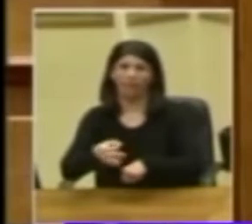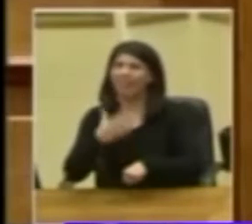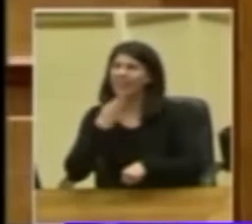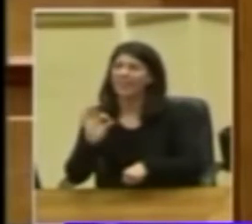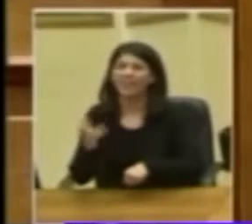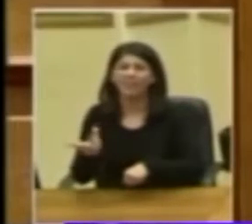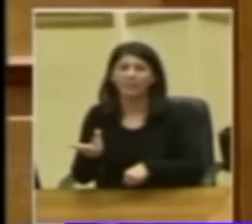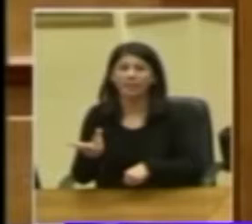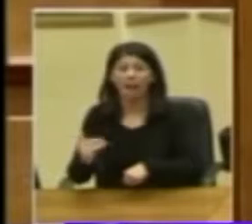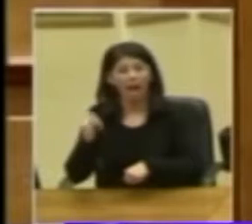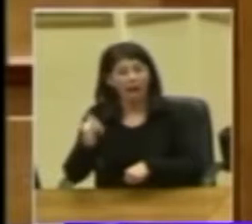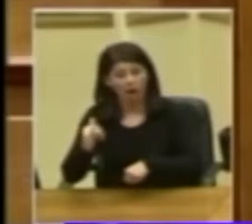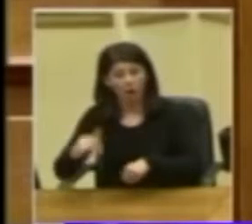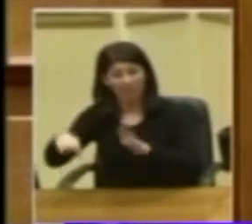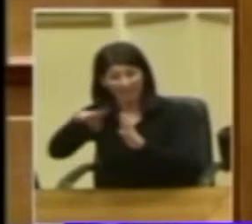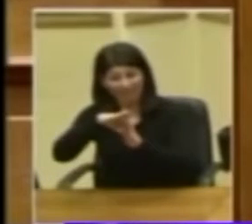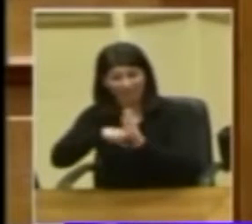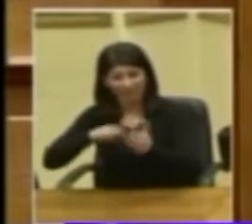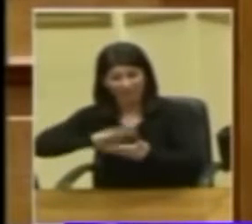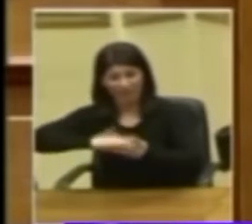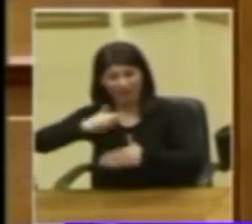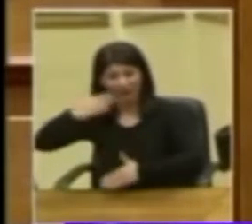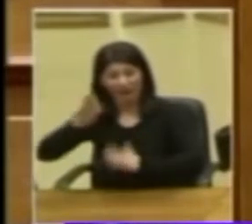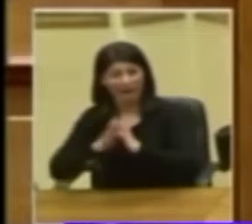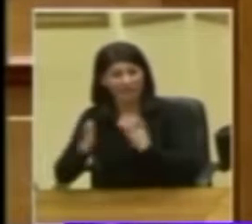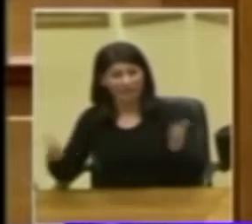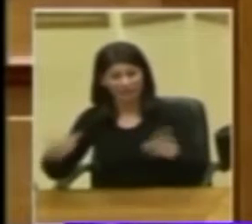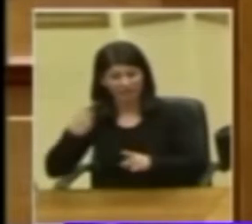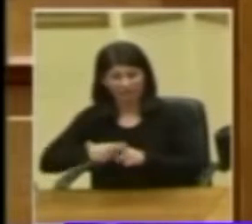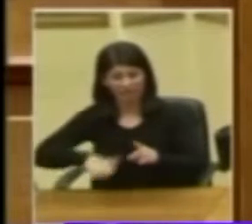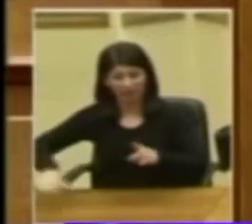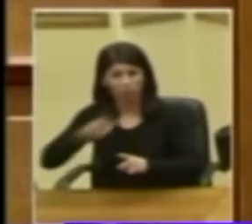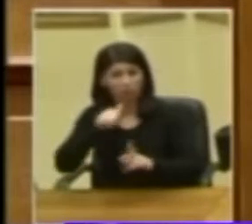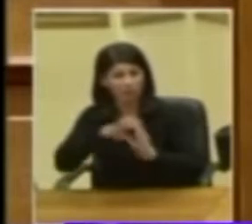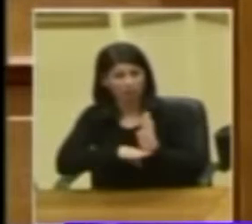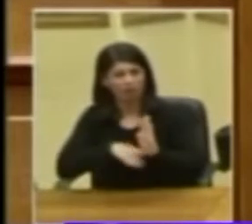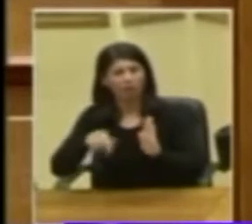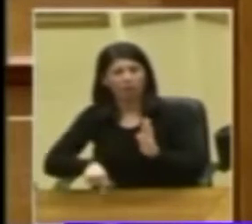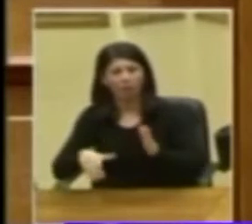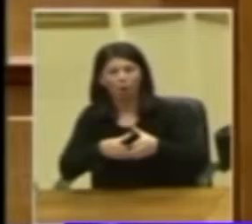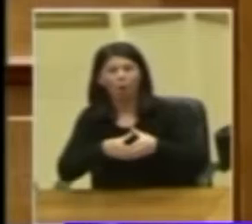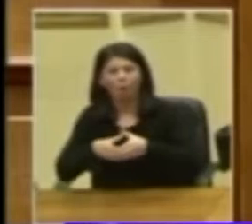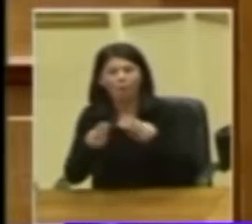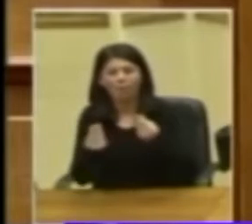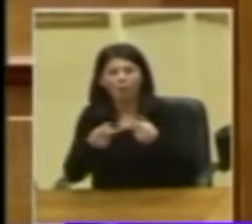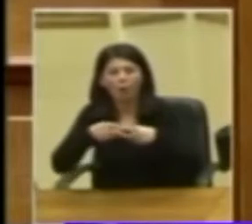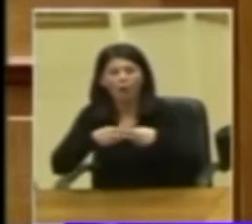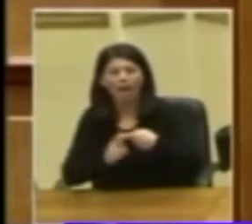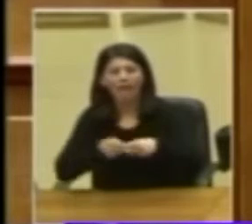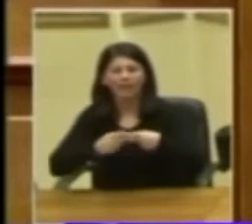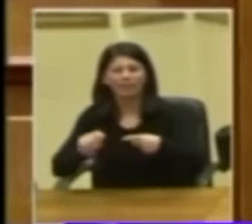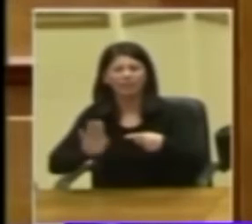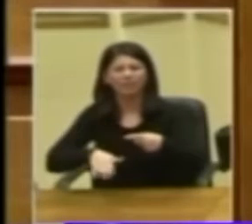ακόμα και ο καταστατικός χάρτης της χώρας αντιμετωπίστηκε από το ΣΥΡΙΖΑ ως ένα κομματικό εργαλείο για